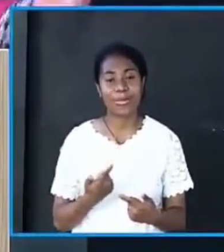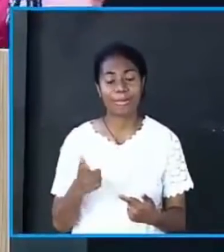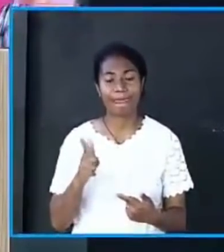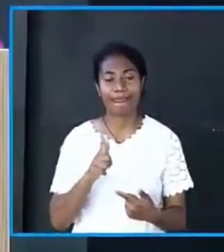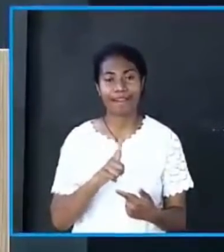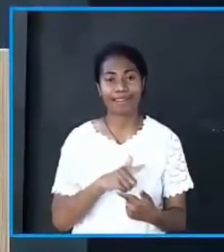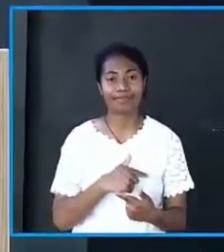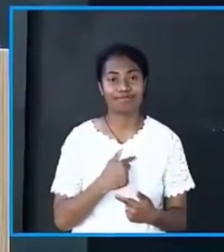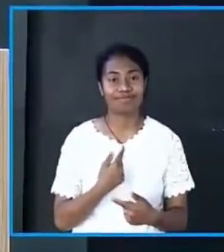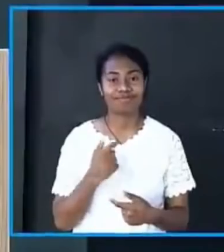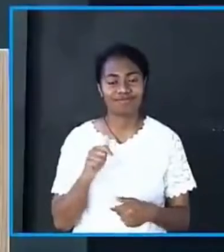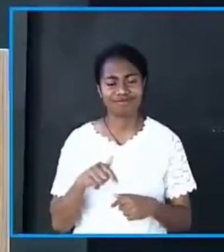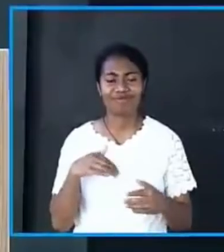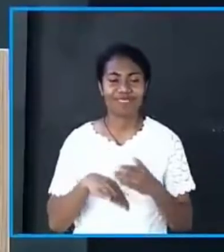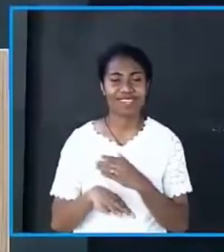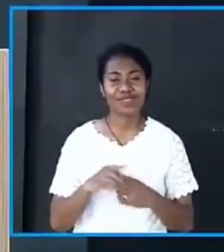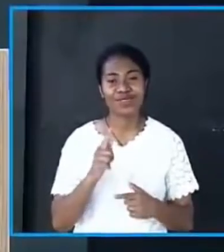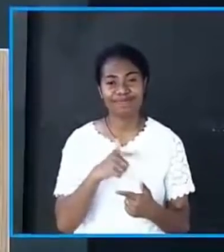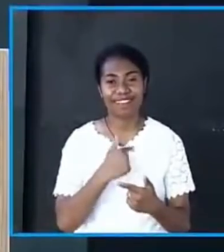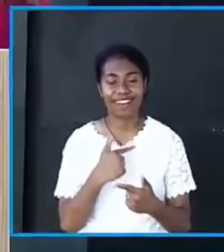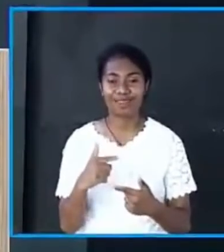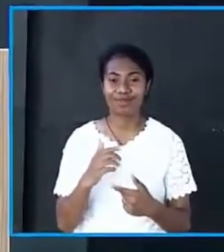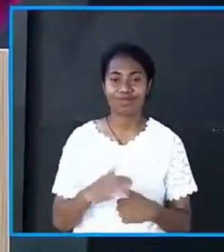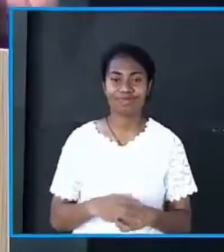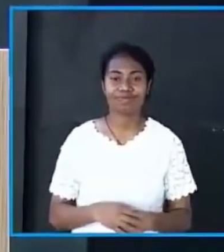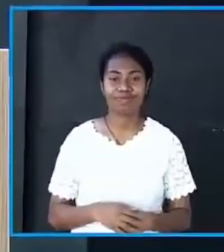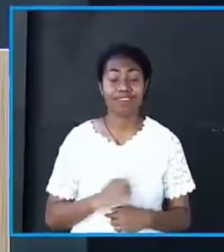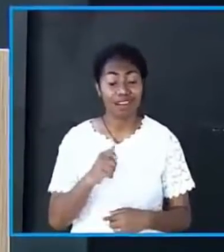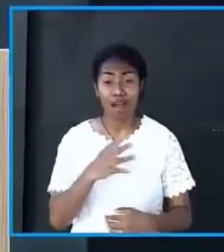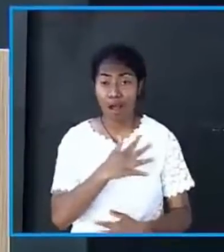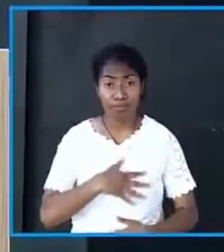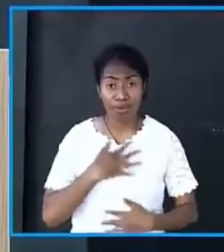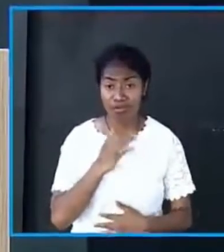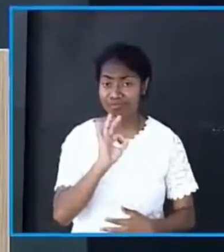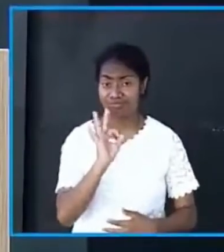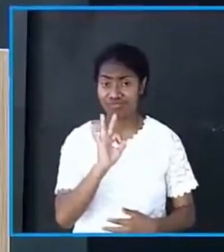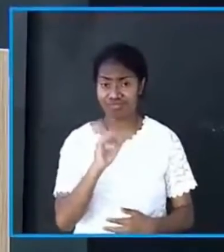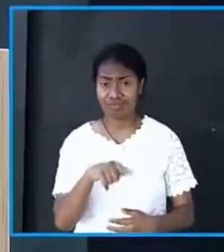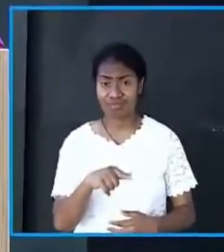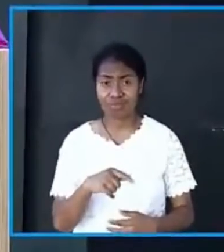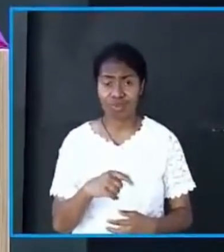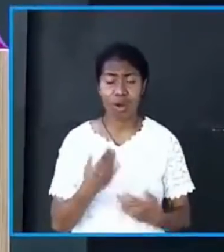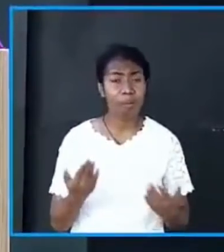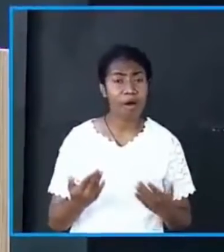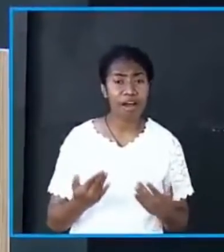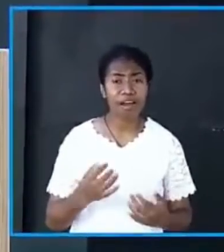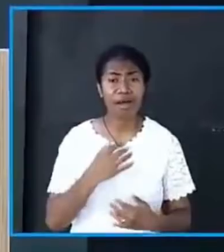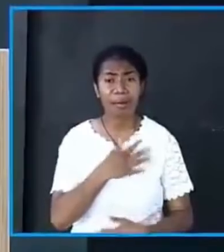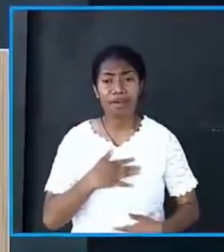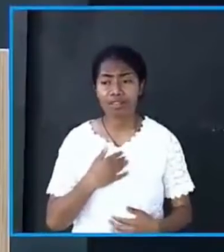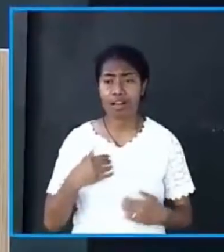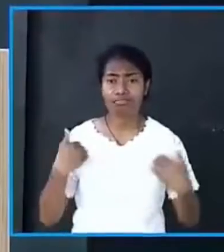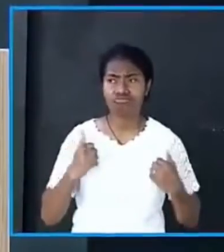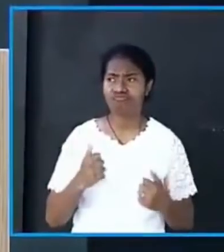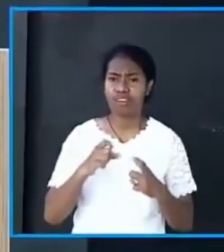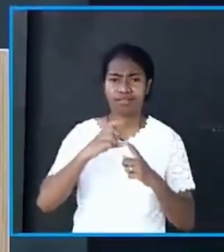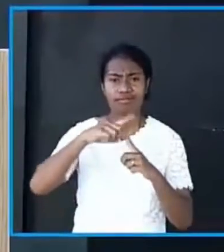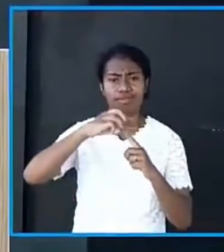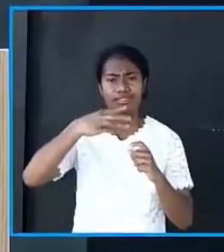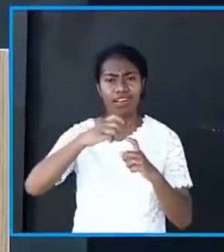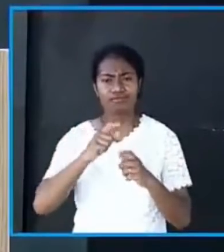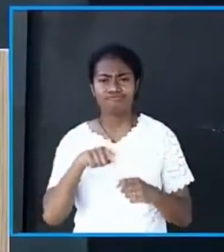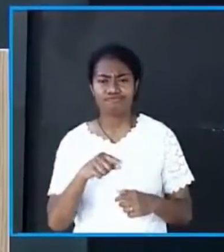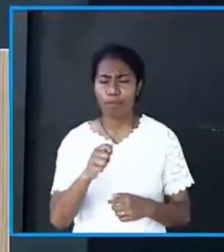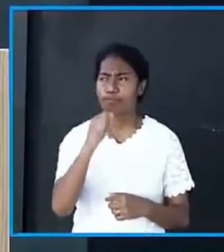habis perkara binatang tidak punya itu mana ada binatang transfer Minum Baygon kita ada itunya ada pada